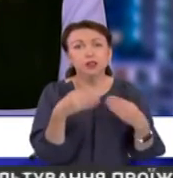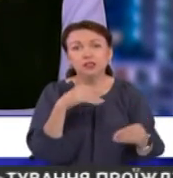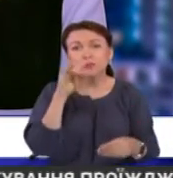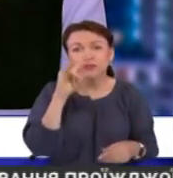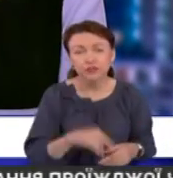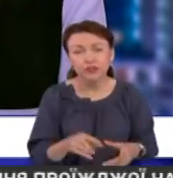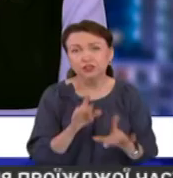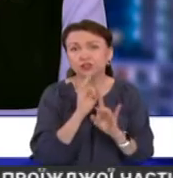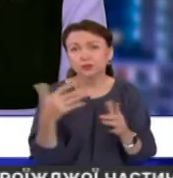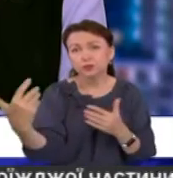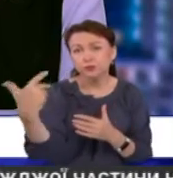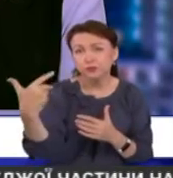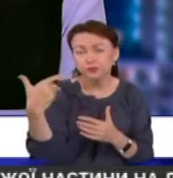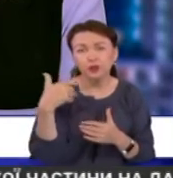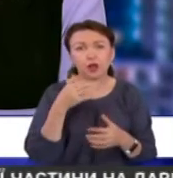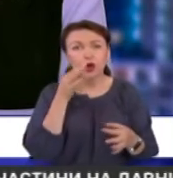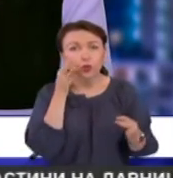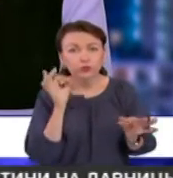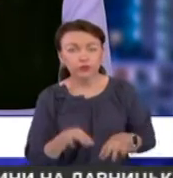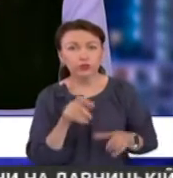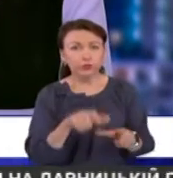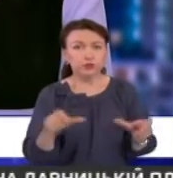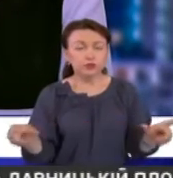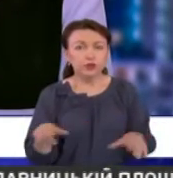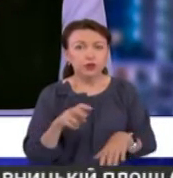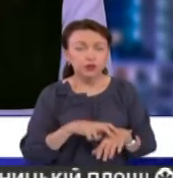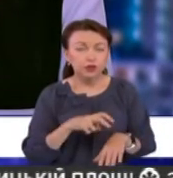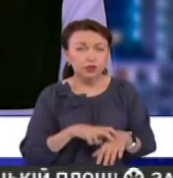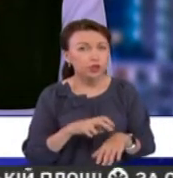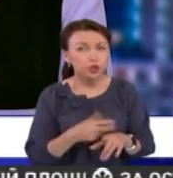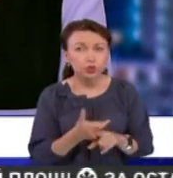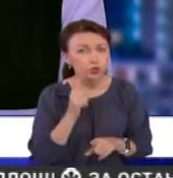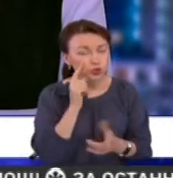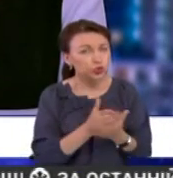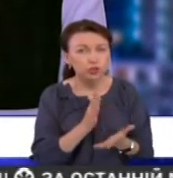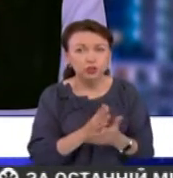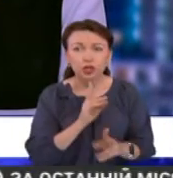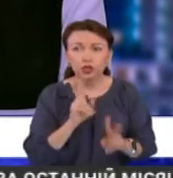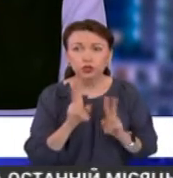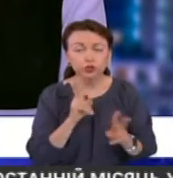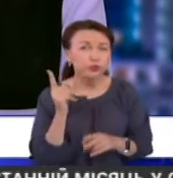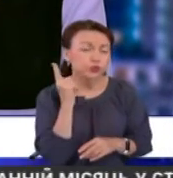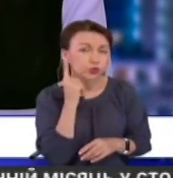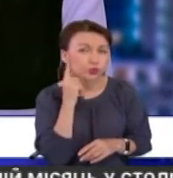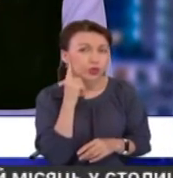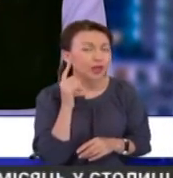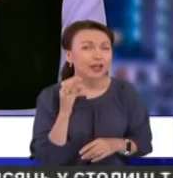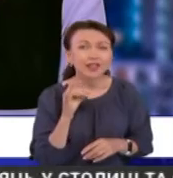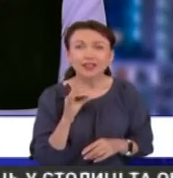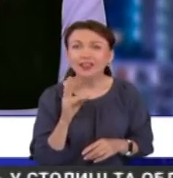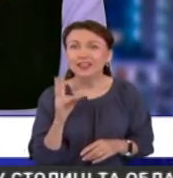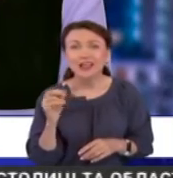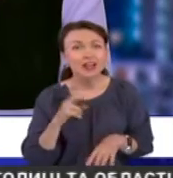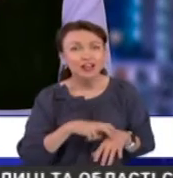буде сифонити і буде комфортно пацієнту. Тому що лікарі досить часто жалоби я слухаю навіть не на лікаря, що він